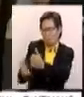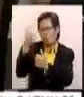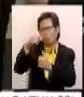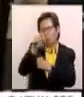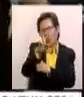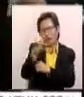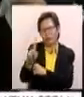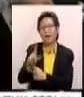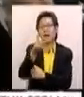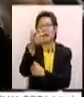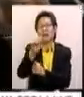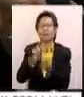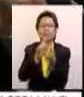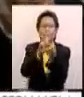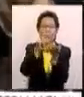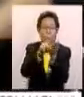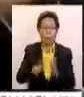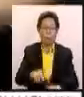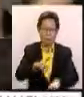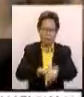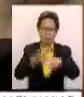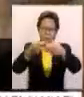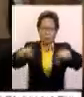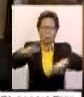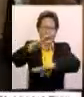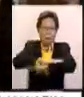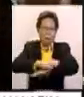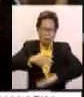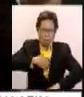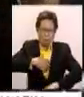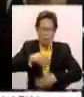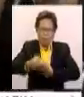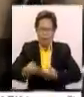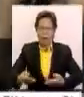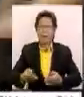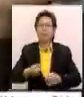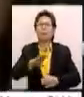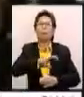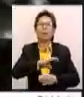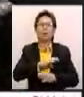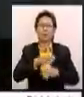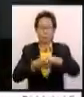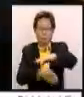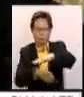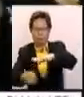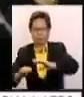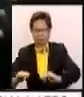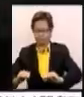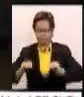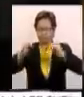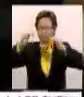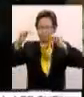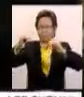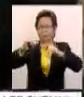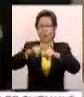Guan Eng ditemui media selepas merasmikan kaunter aduan Balai Polis Butterworth yang dinaik taraf. Pada Jun lalu, Perdana Menteri